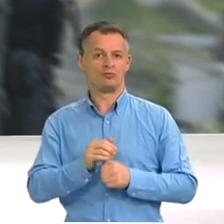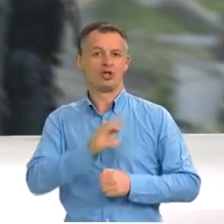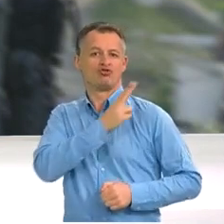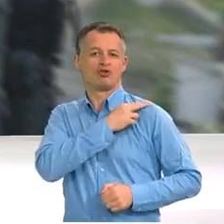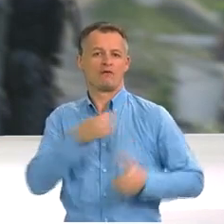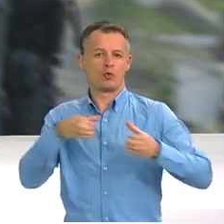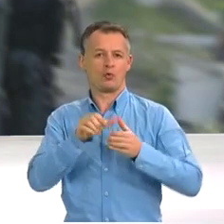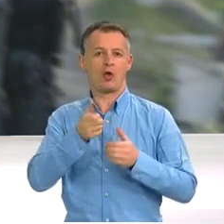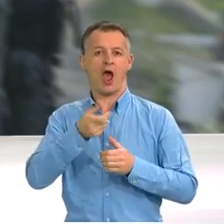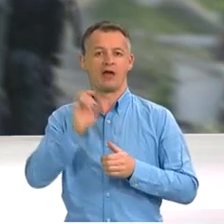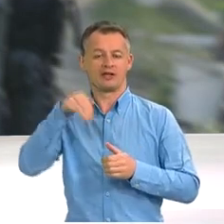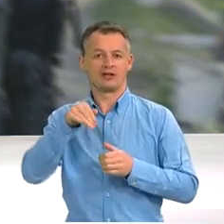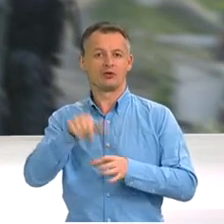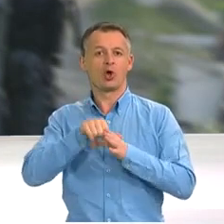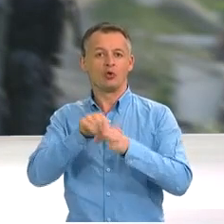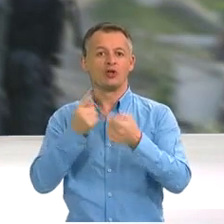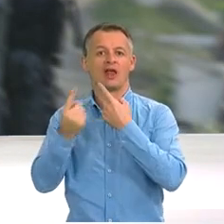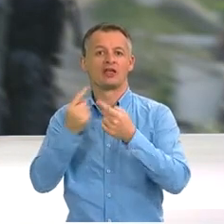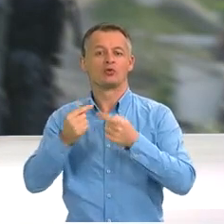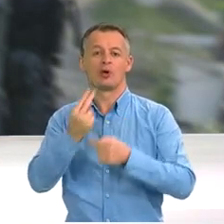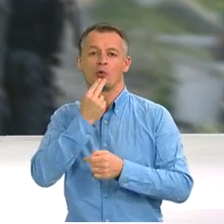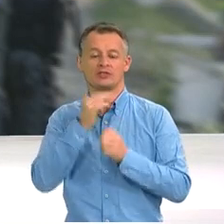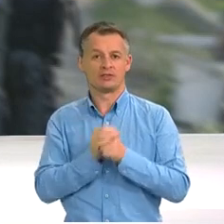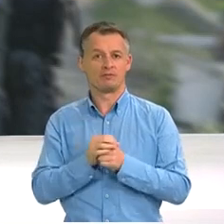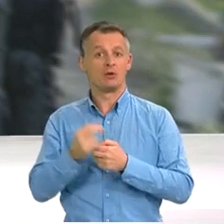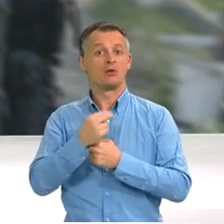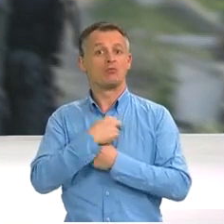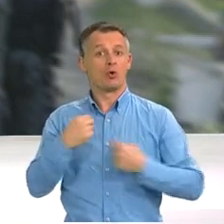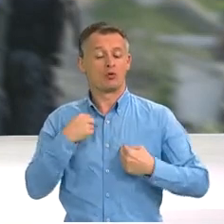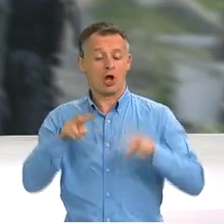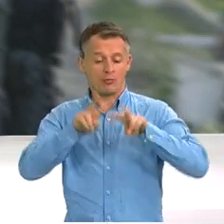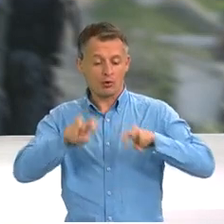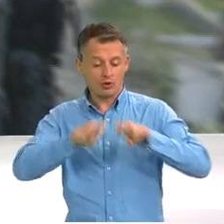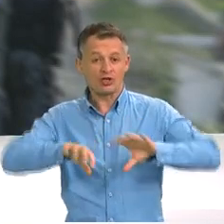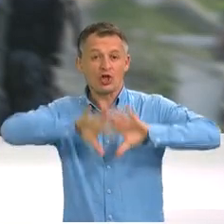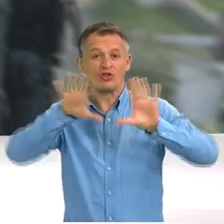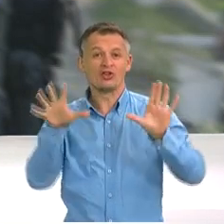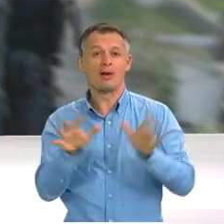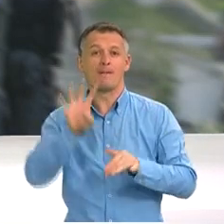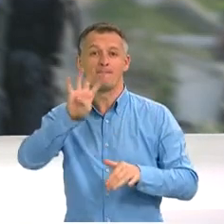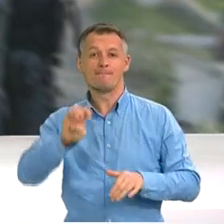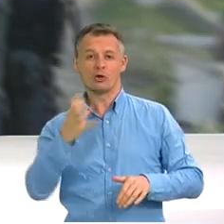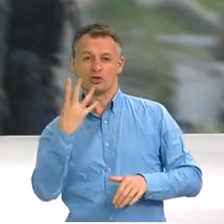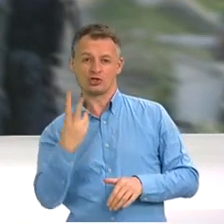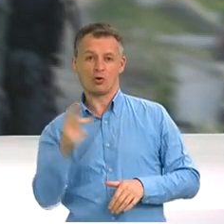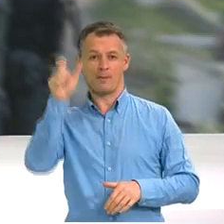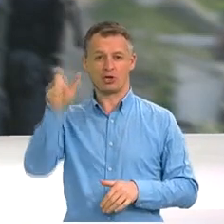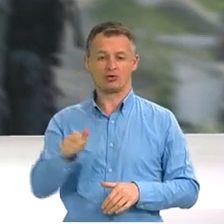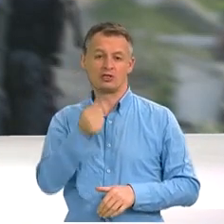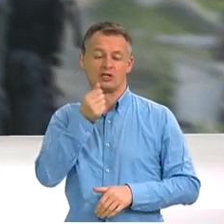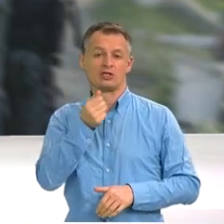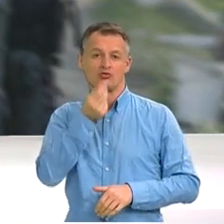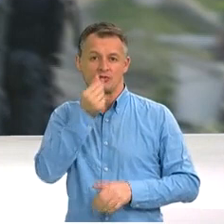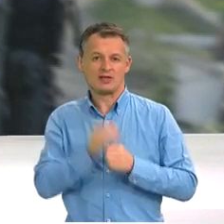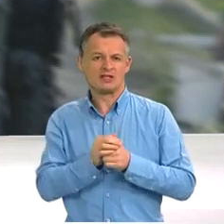a fost dus la audieri. În total, procurorii au percheziționat numai puțin de 42 de locuințe ale suspecților acuzați de